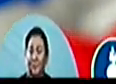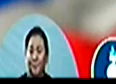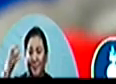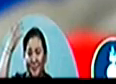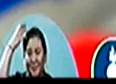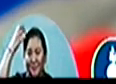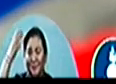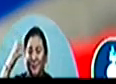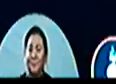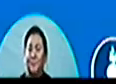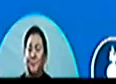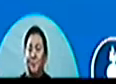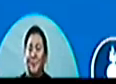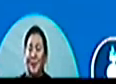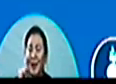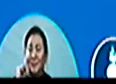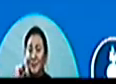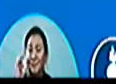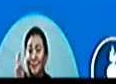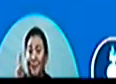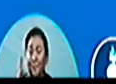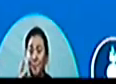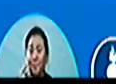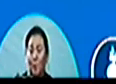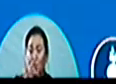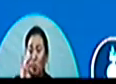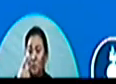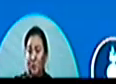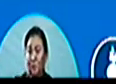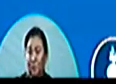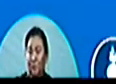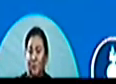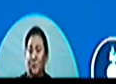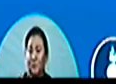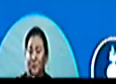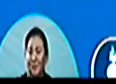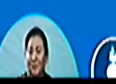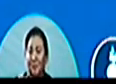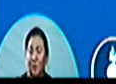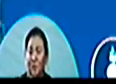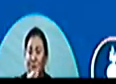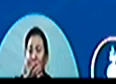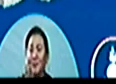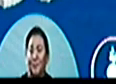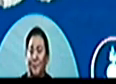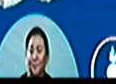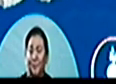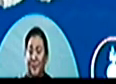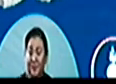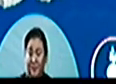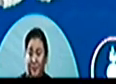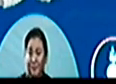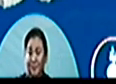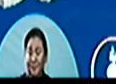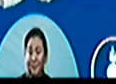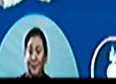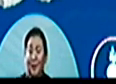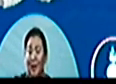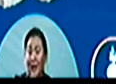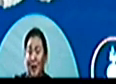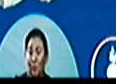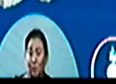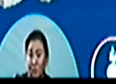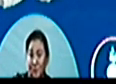цахим болгохон зарлаа. Иргэд цахимаар гарын үсэг цуглуулж тодорхой асуудлыг дэвшүүлсэн тохиолдолд улсын хурл, аймаг,